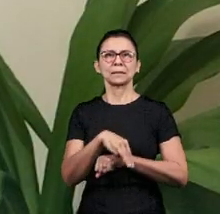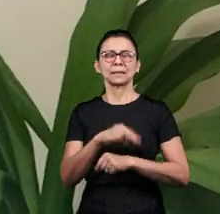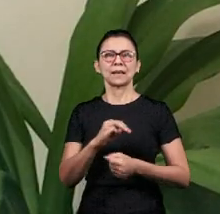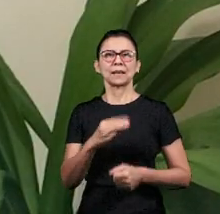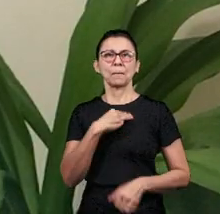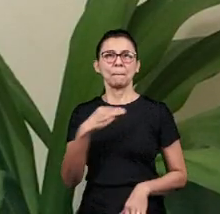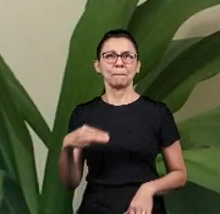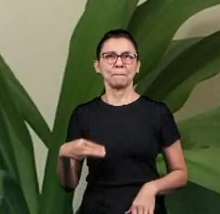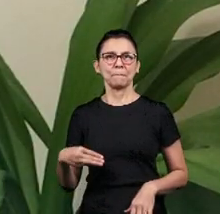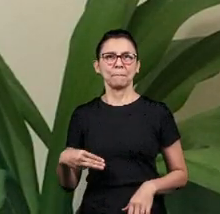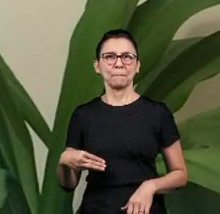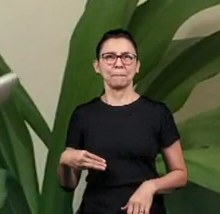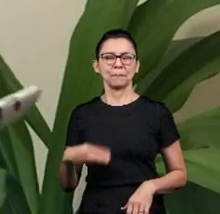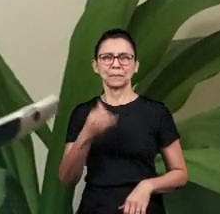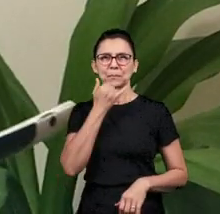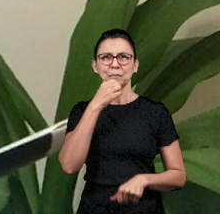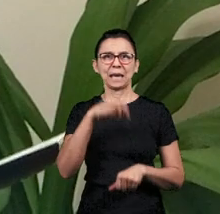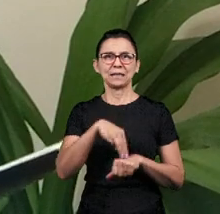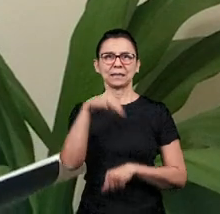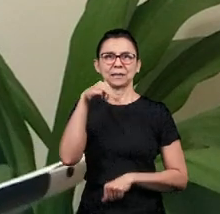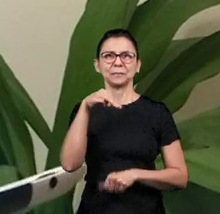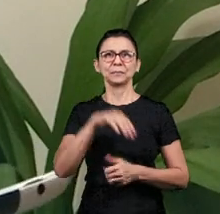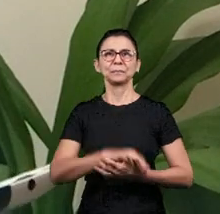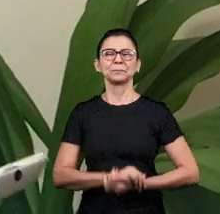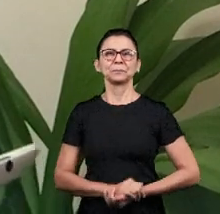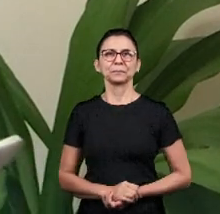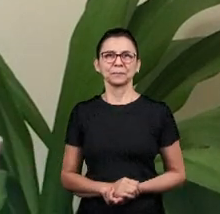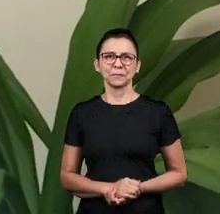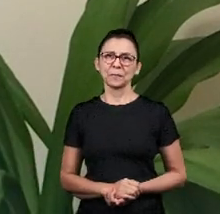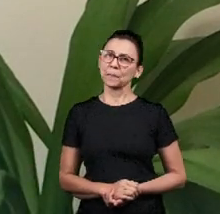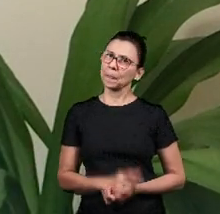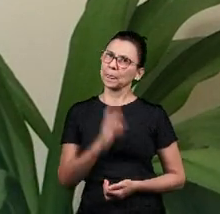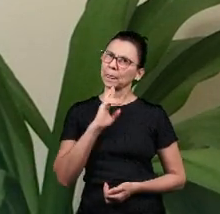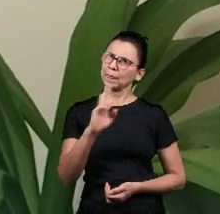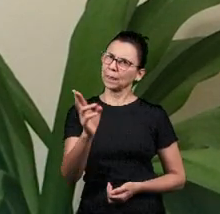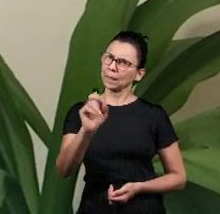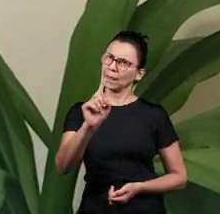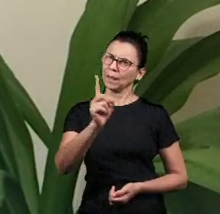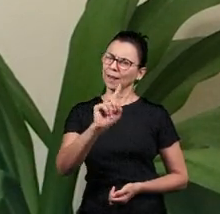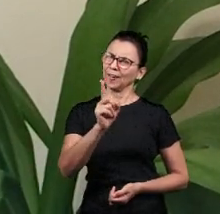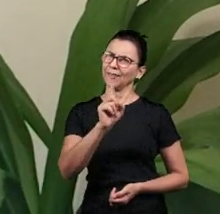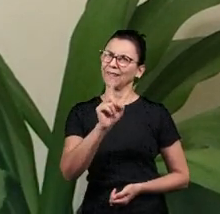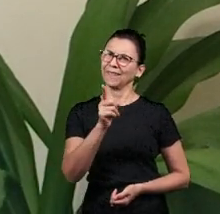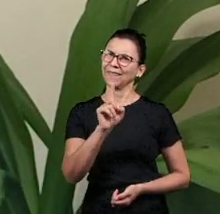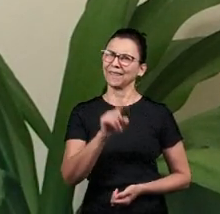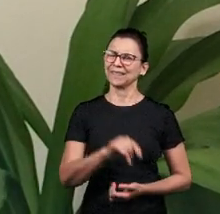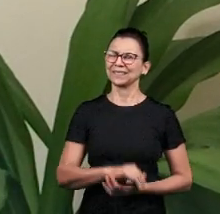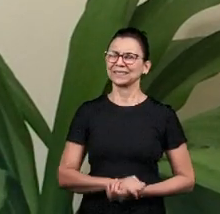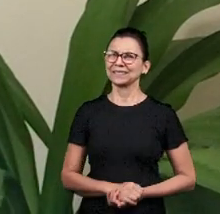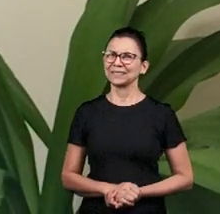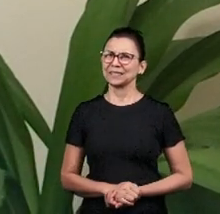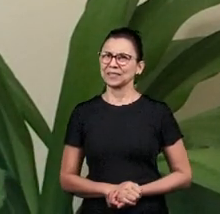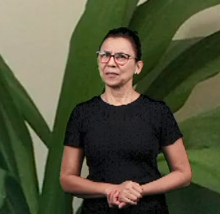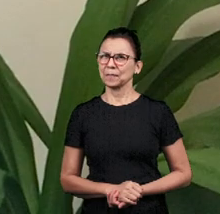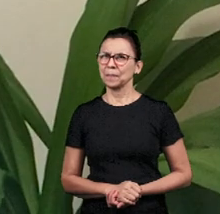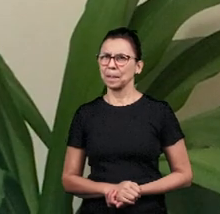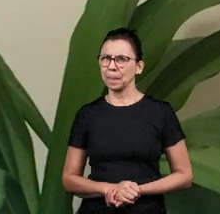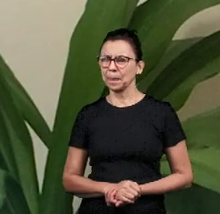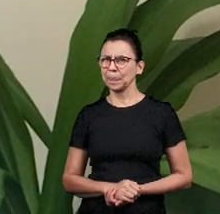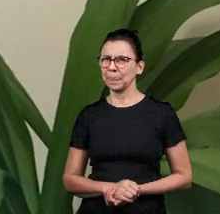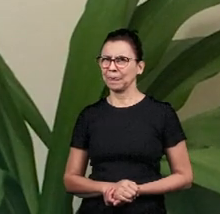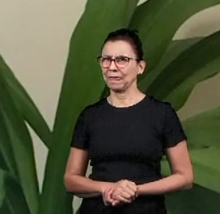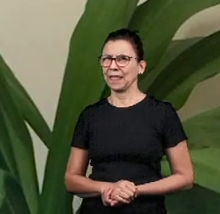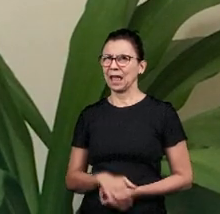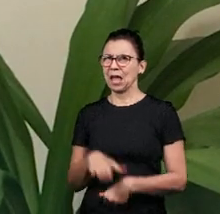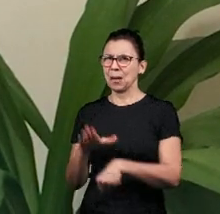est claire. Il a été utilisé un non, c'est-à-dire quelqu'un est appelé pour le ministère de